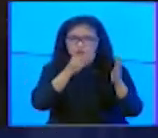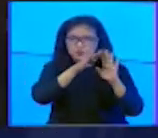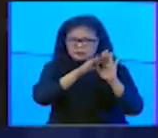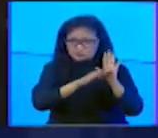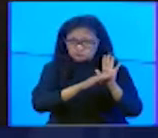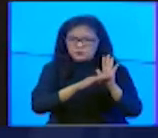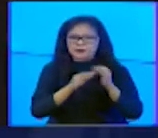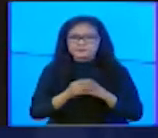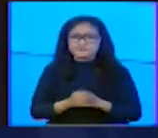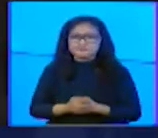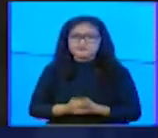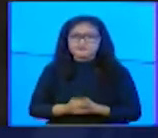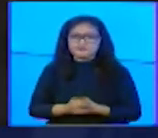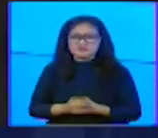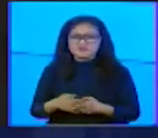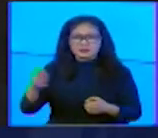Saya tadi pagi